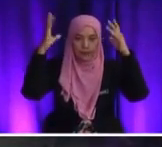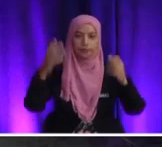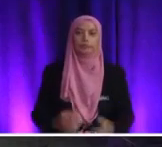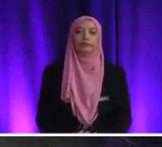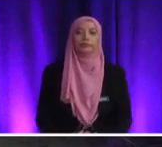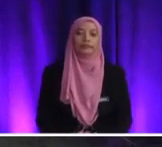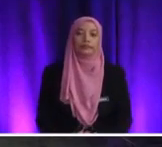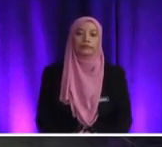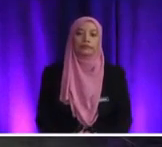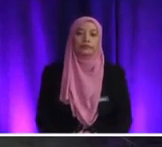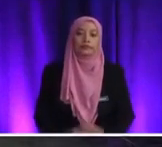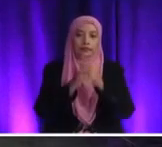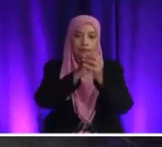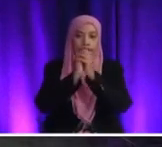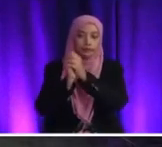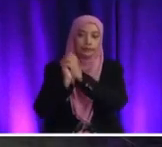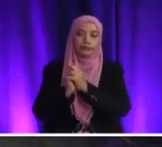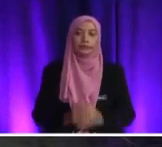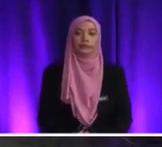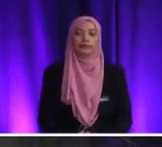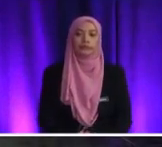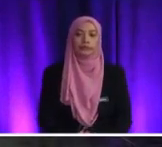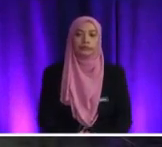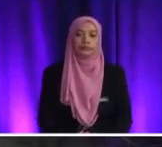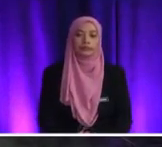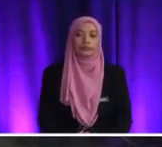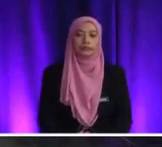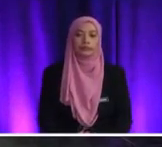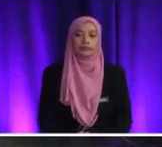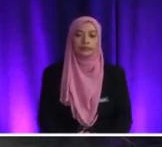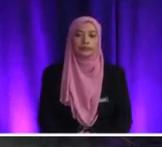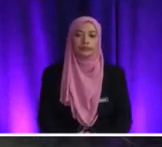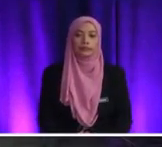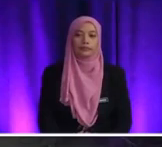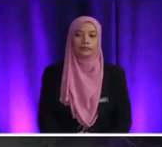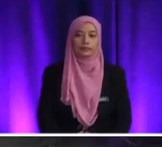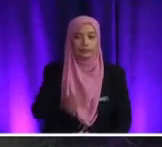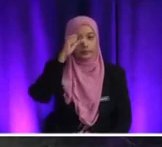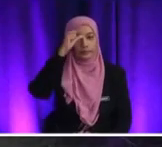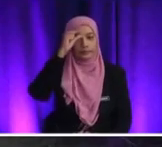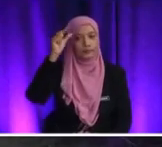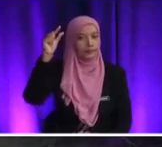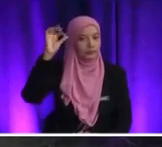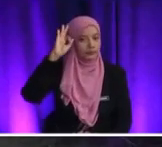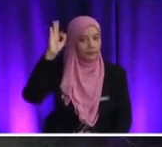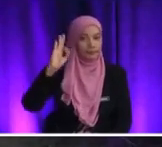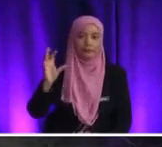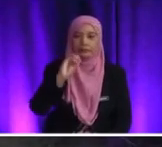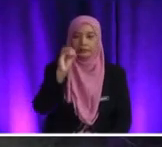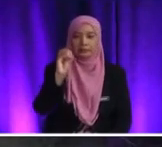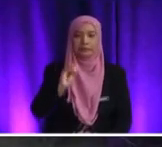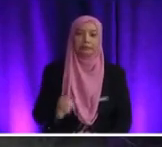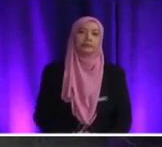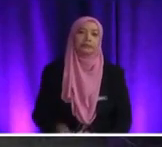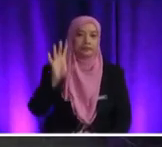Nathania nah tiga bintang Abang visi masih lagi tiada bintang ya Ah kalian kenal lawannya jangan